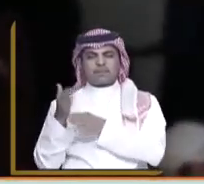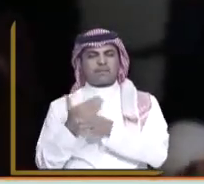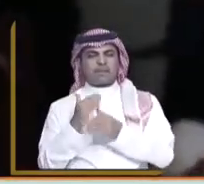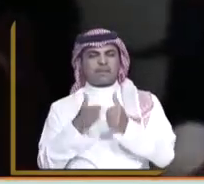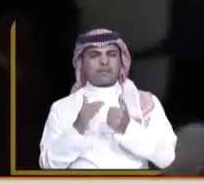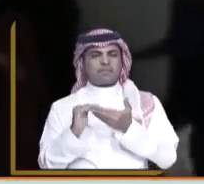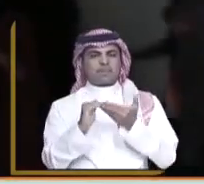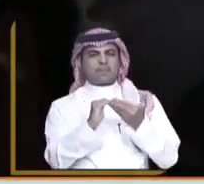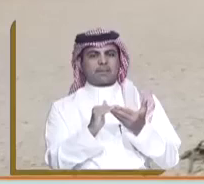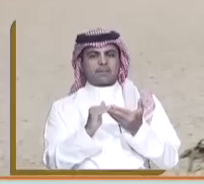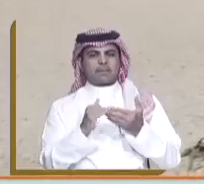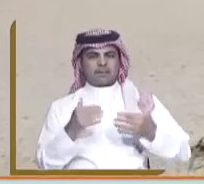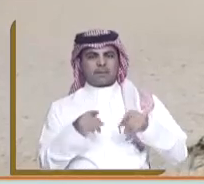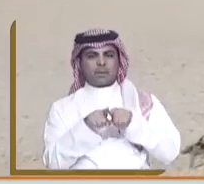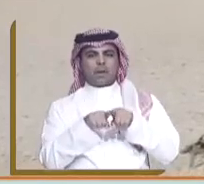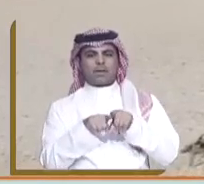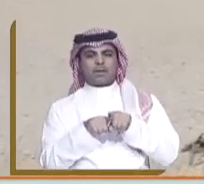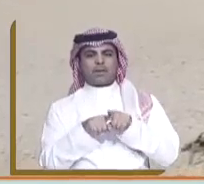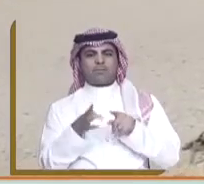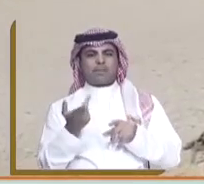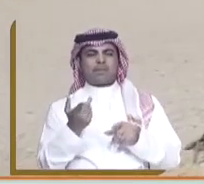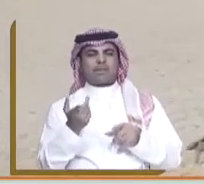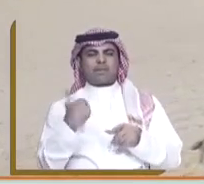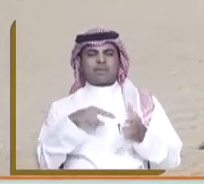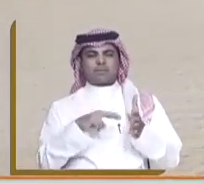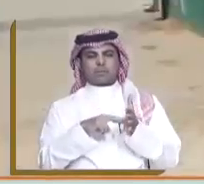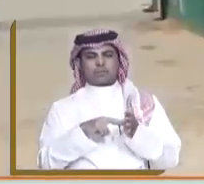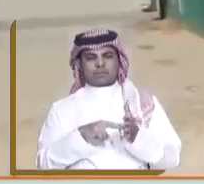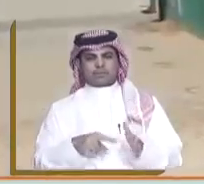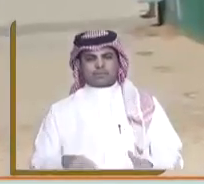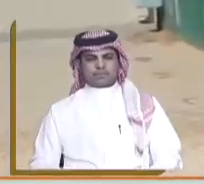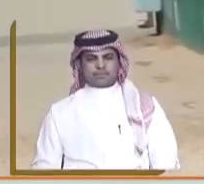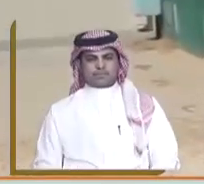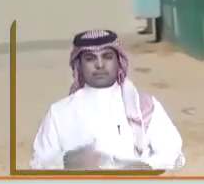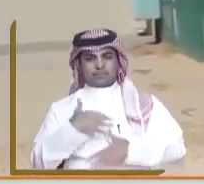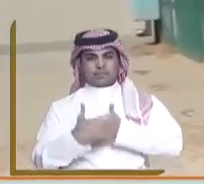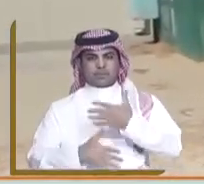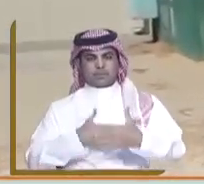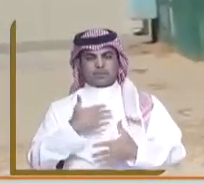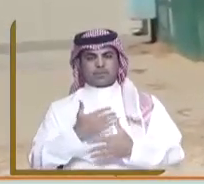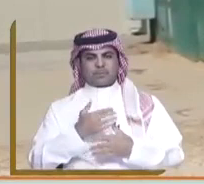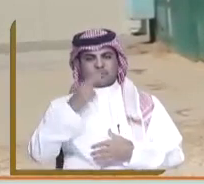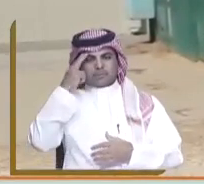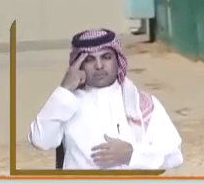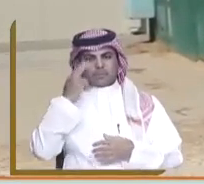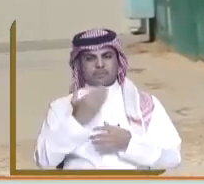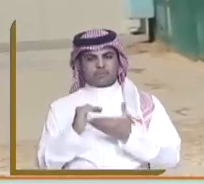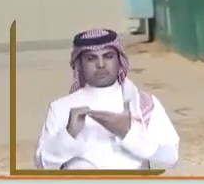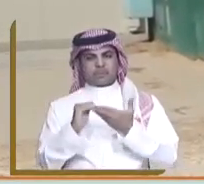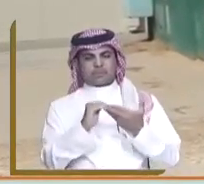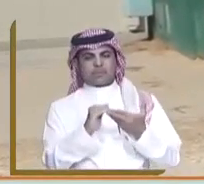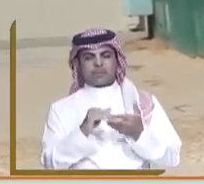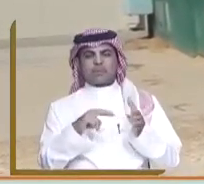تقديم الدعم والعون لاخواننا وشقائنا الاخوه السوريين جهود خيرات تبديلها المملكه لمسانده